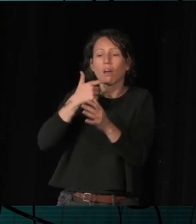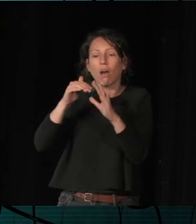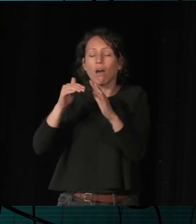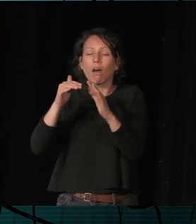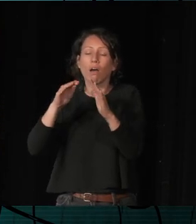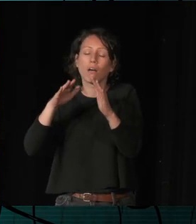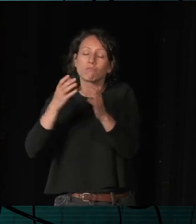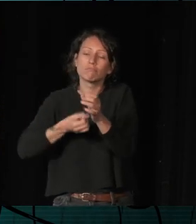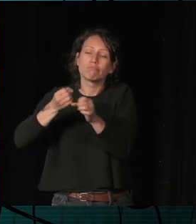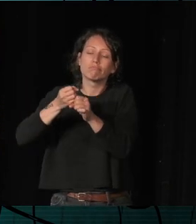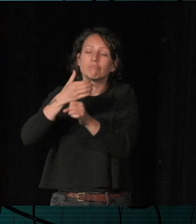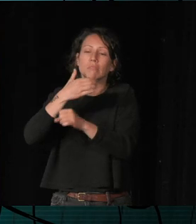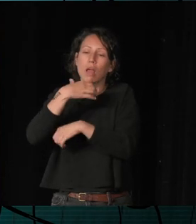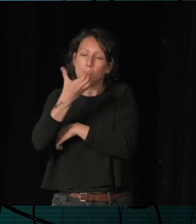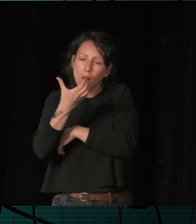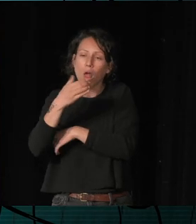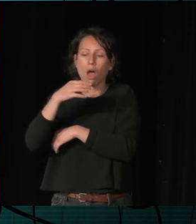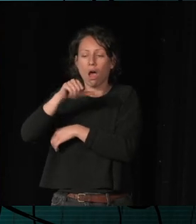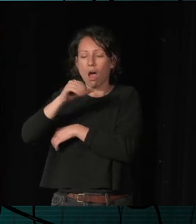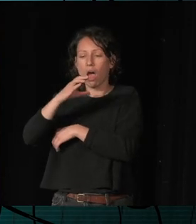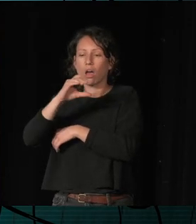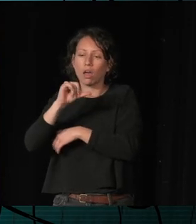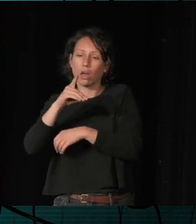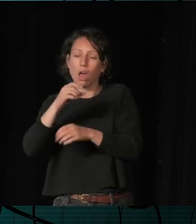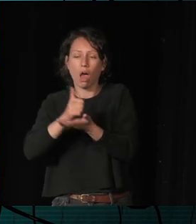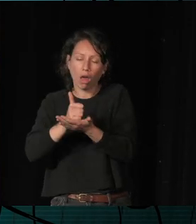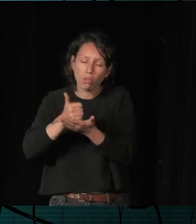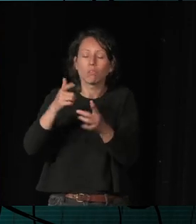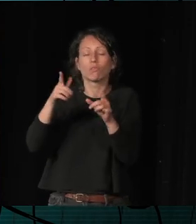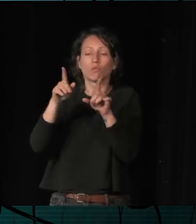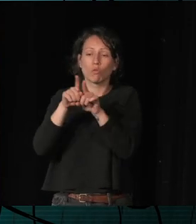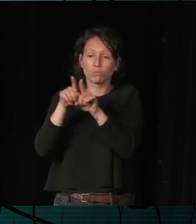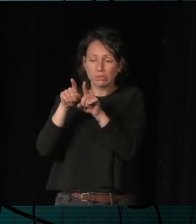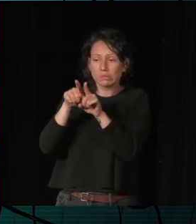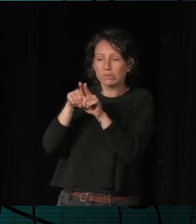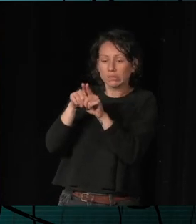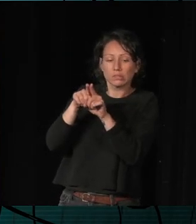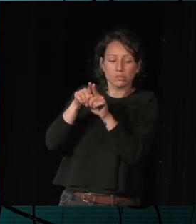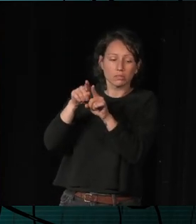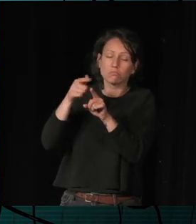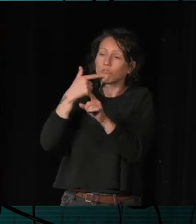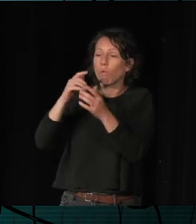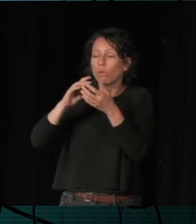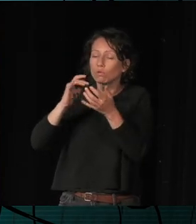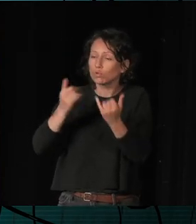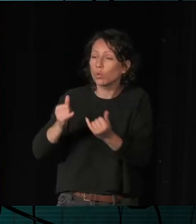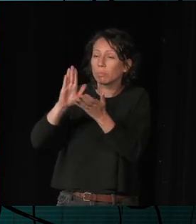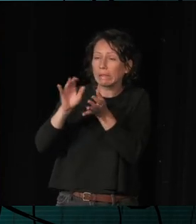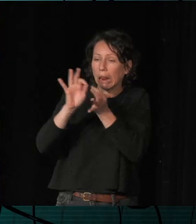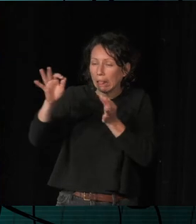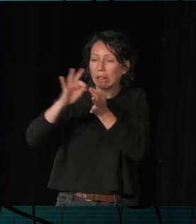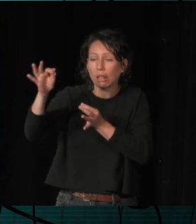la scène indépendante, des études en narratologie et l'explosion de la mise en ligne du nombre de jeux sur Steam chaque année, qui favorise